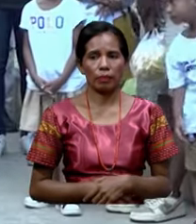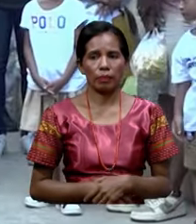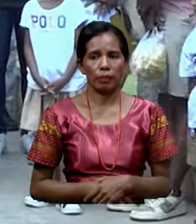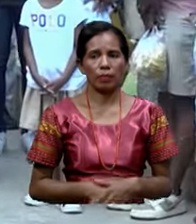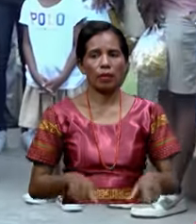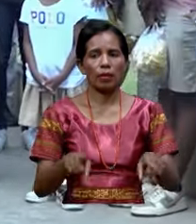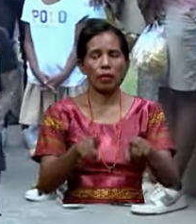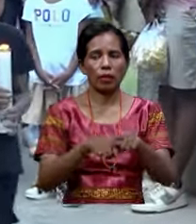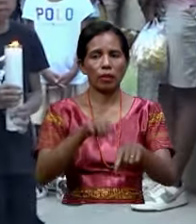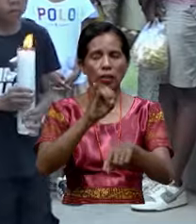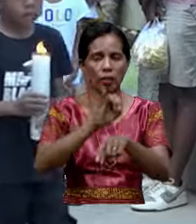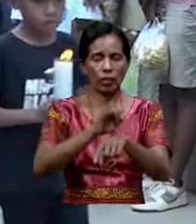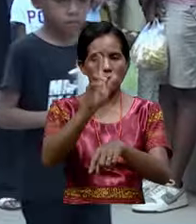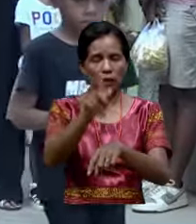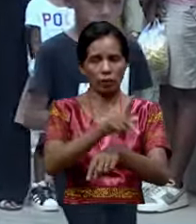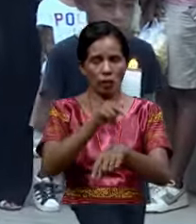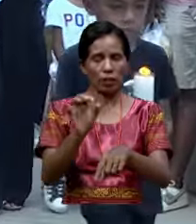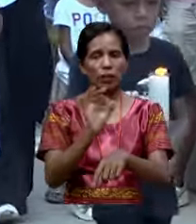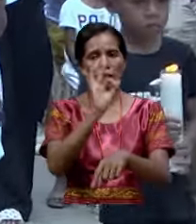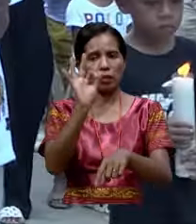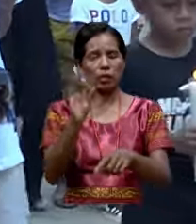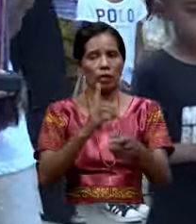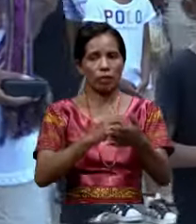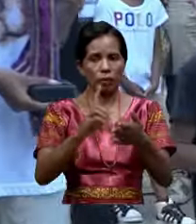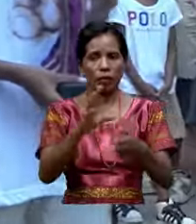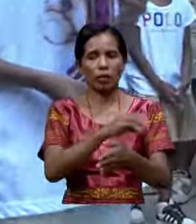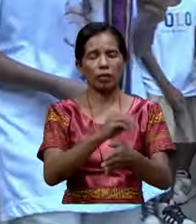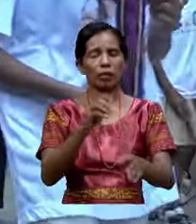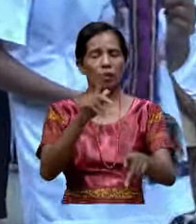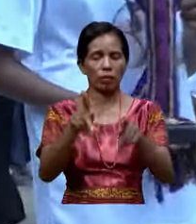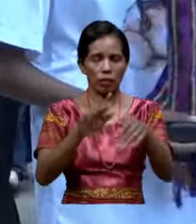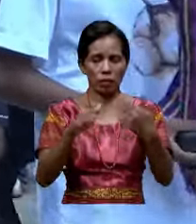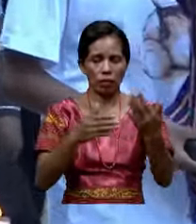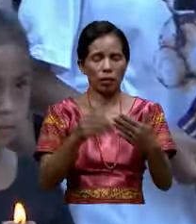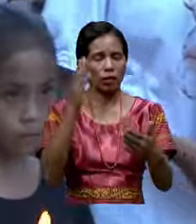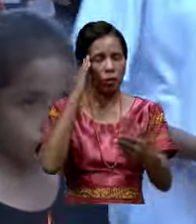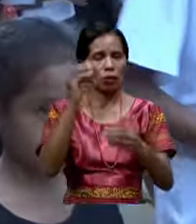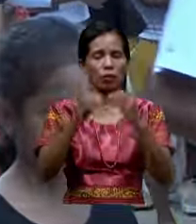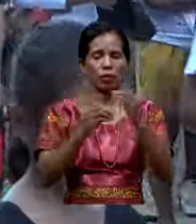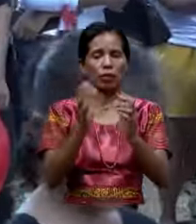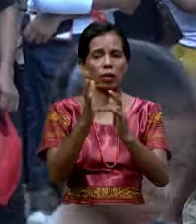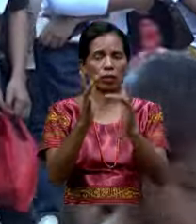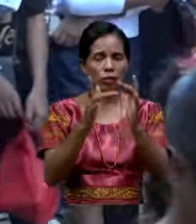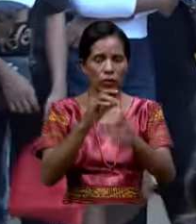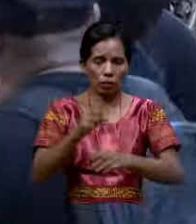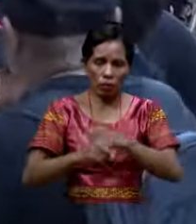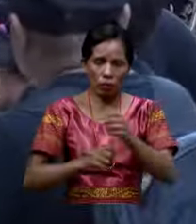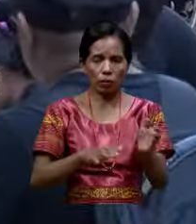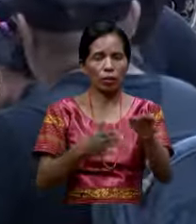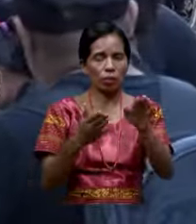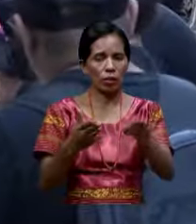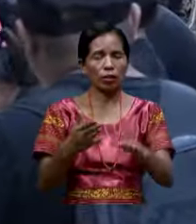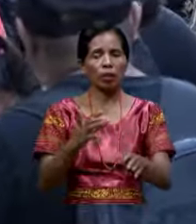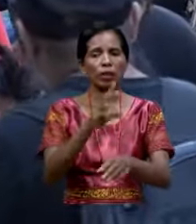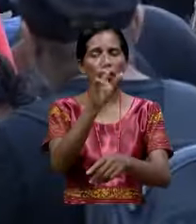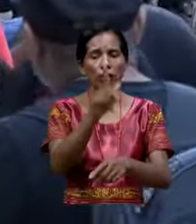Anestan tradisão na Igreja Católica nian e sexta-feira santa né, sarani sira halo reflexão kono ba Jesus nia terus no mate iha cruz, tamba ema nia sala lihusi